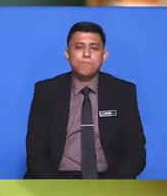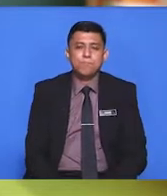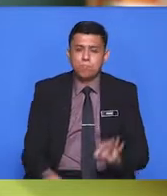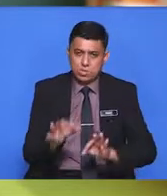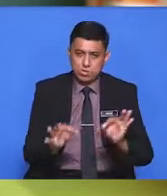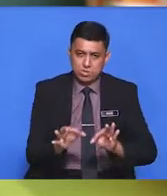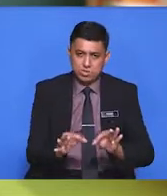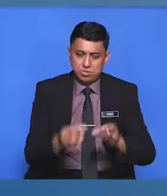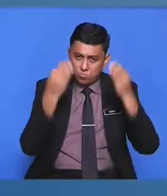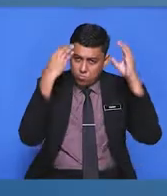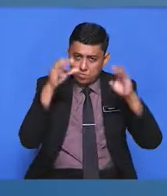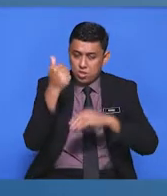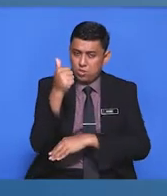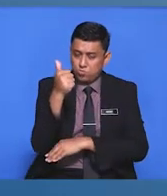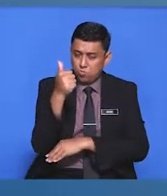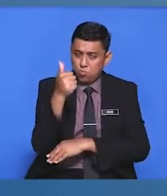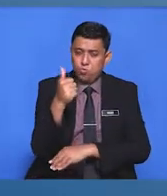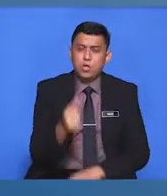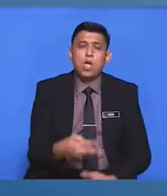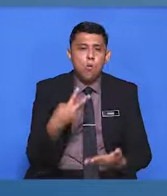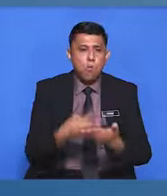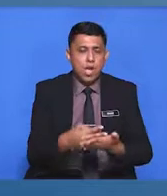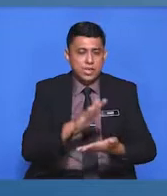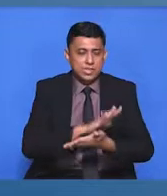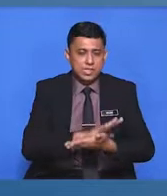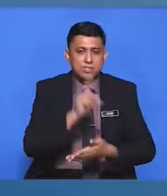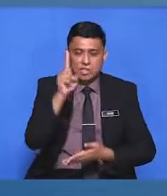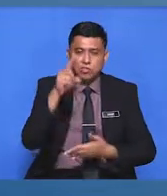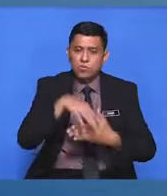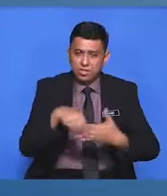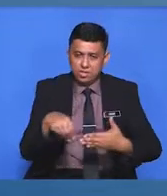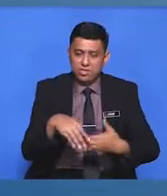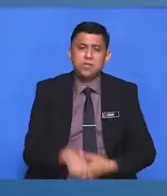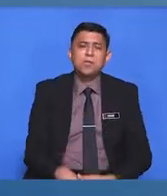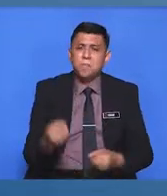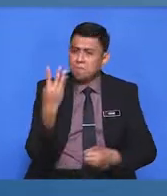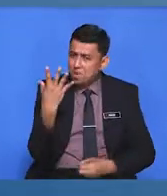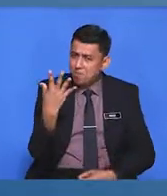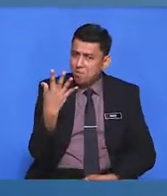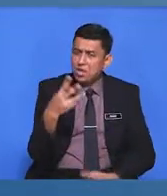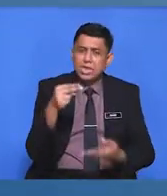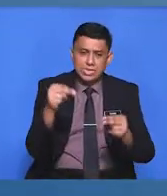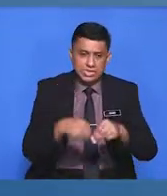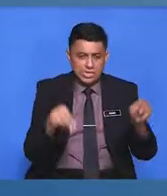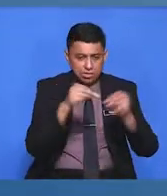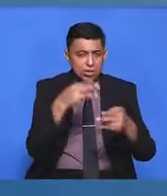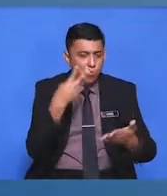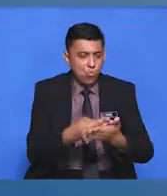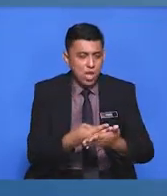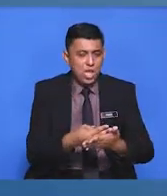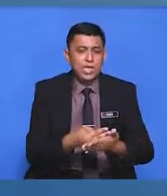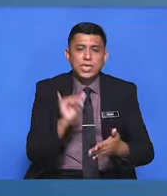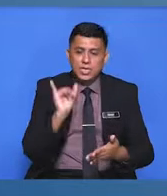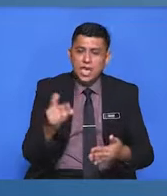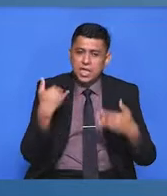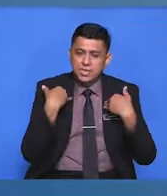Jika cikgu mempunyai 10 keping wang kertas RM1, berapakah nilai wang yang cikgu ada